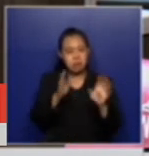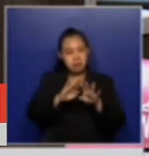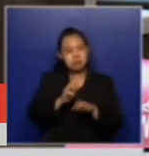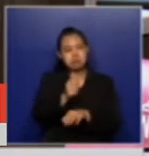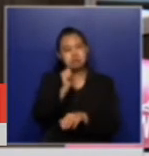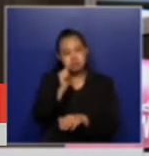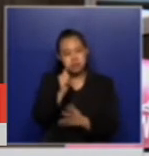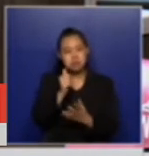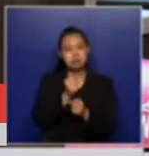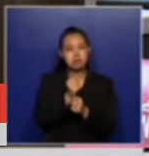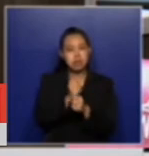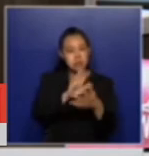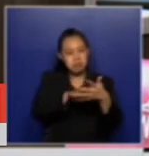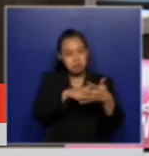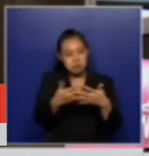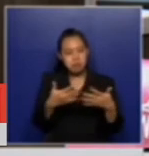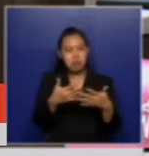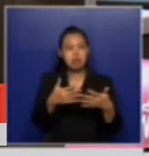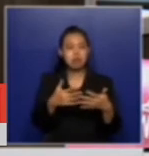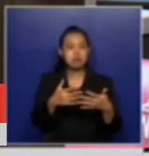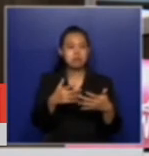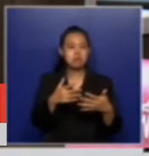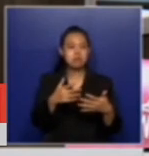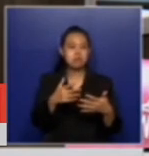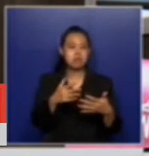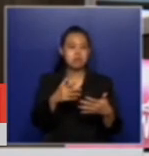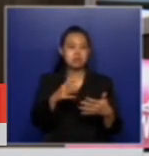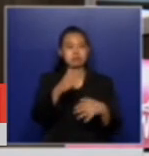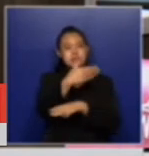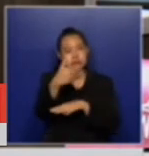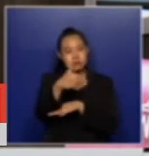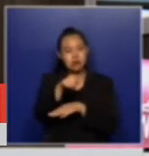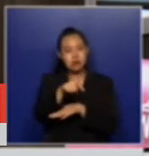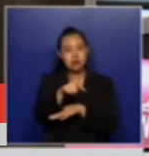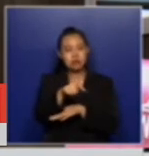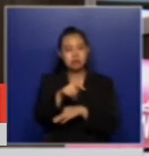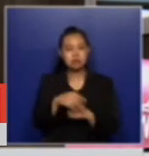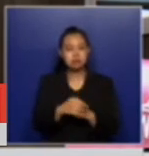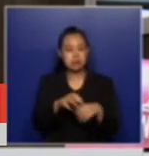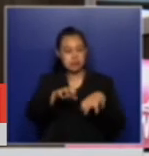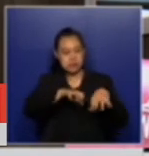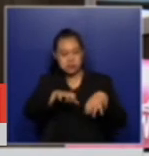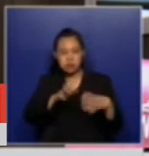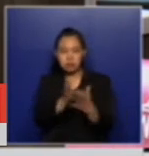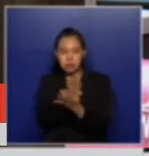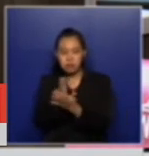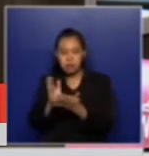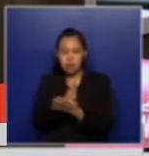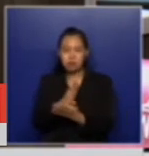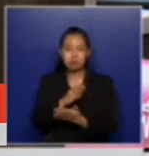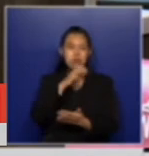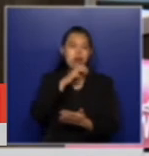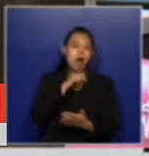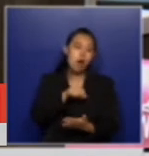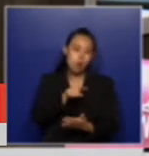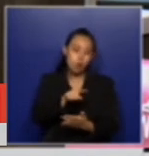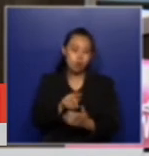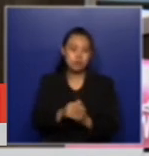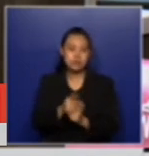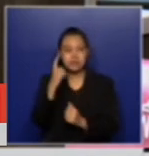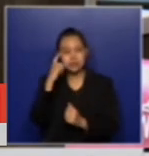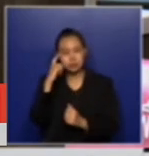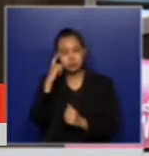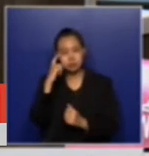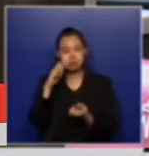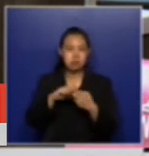ปฏิบัติตามยุทธศาสตร์ชาติและยุทธศาสตร์การจัดสรรงบประมาณแบบเก่าๆไม่ทันต่อสถาน